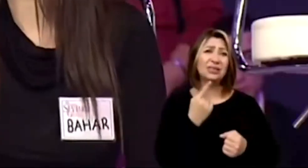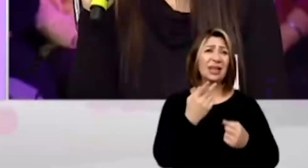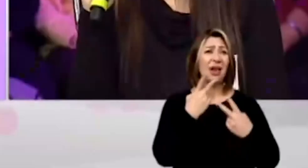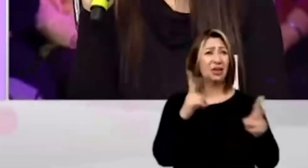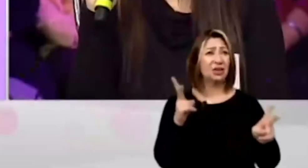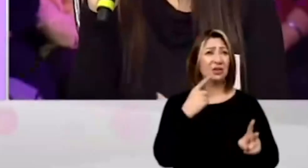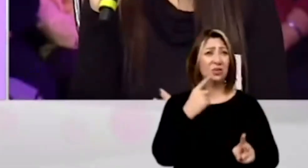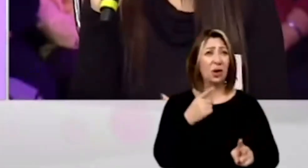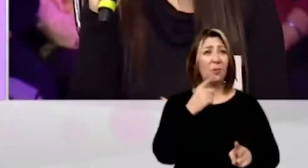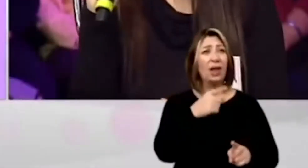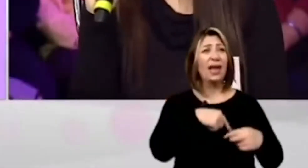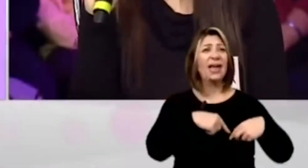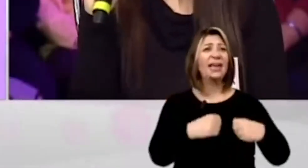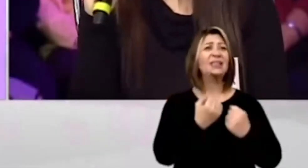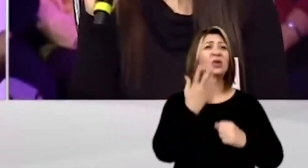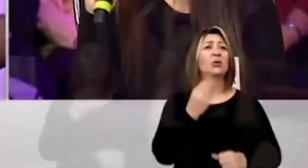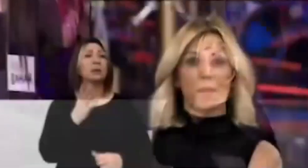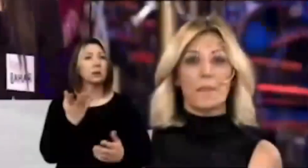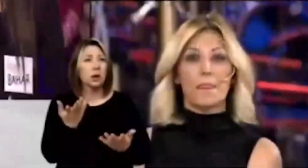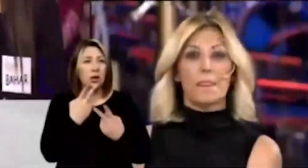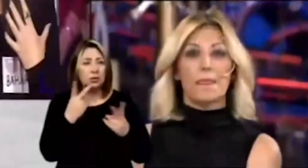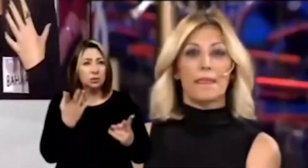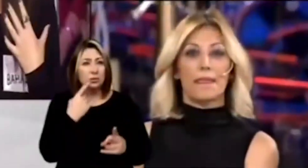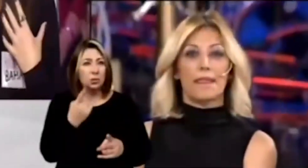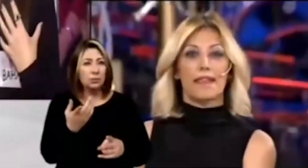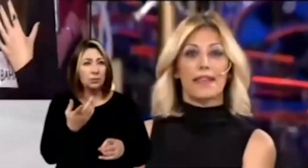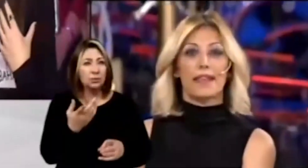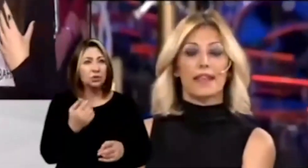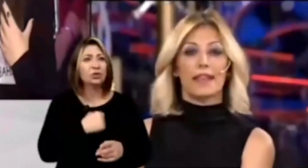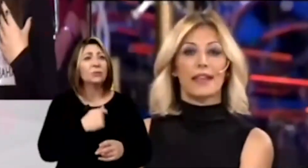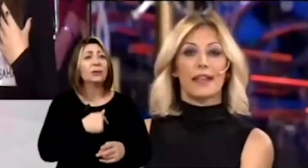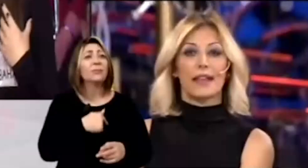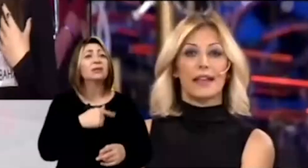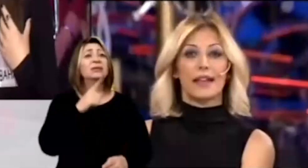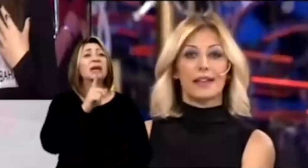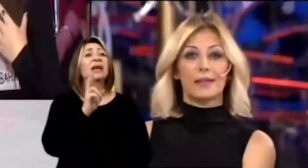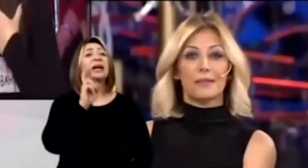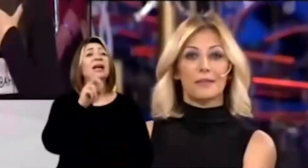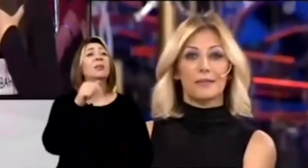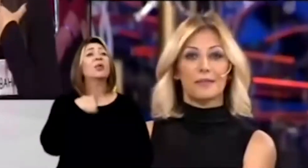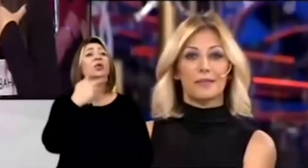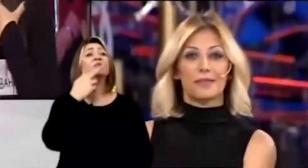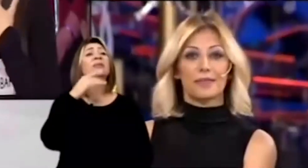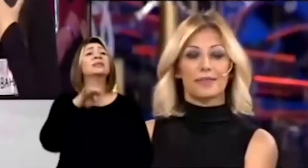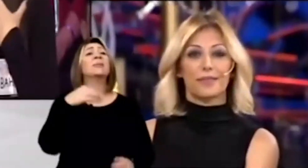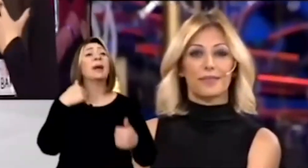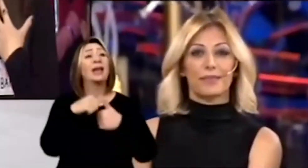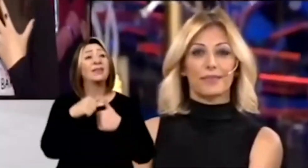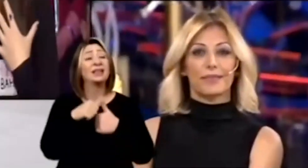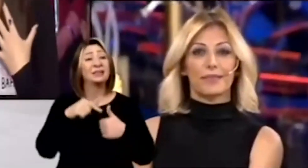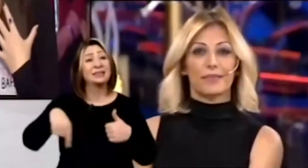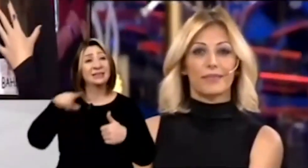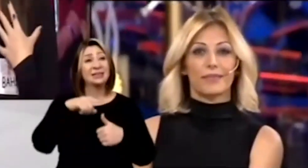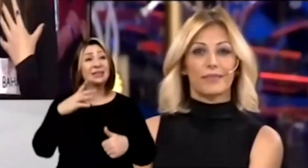de açıkça söyle. Böyle kırıcı olmadan daha söyle. Daha açığını ne ben söyleyeyim bugüne... ben? Canım benim sen kalkıp benim için, sen kalkıp benim istediğim kişi için ona